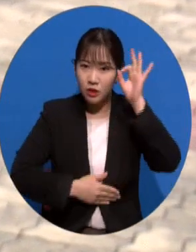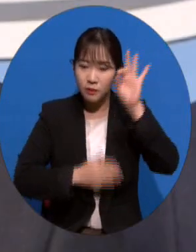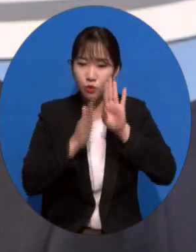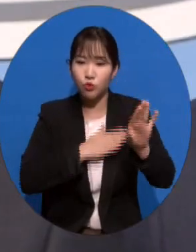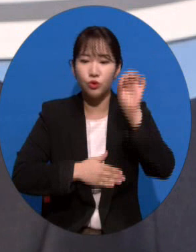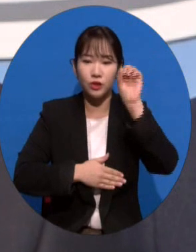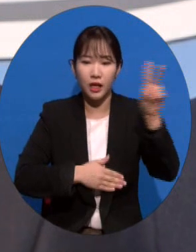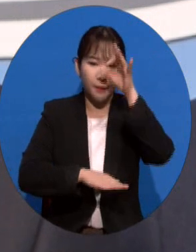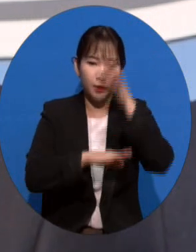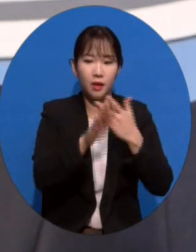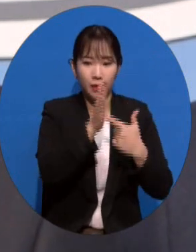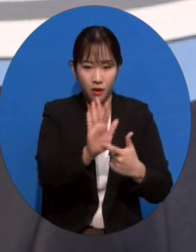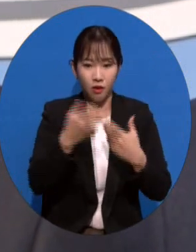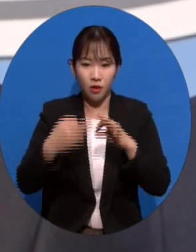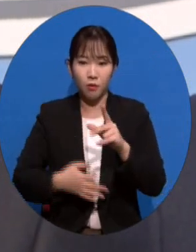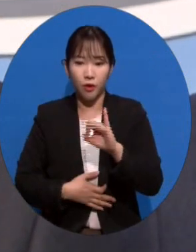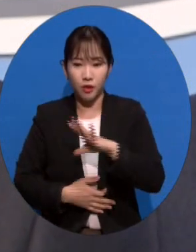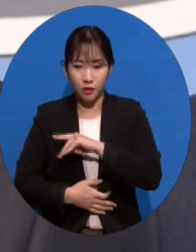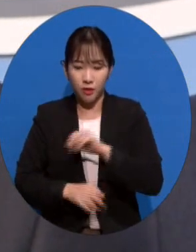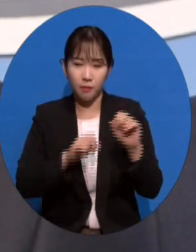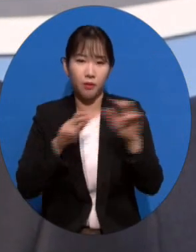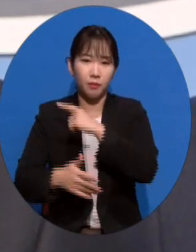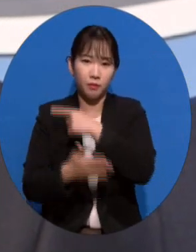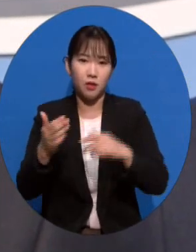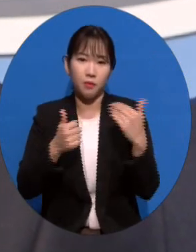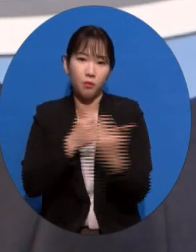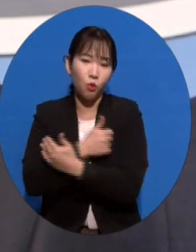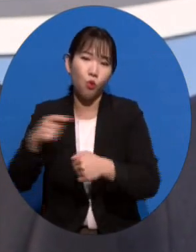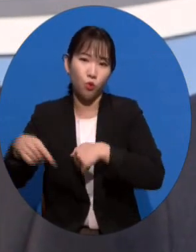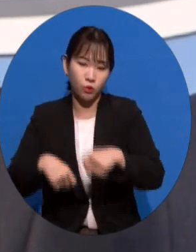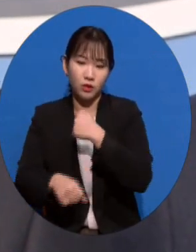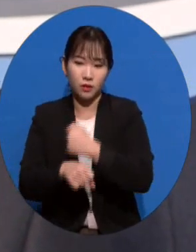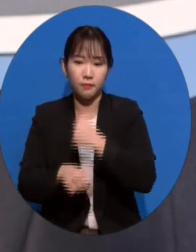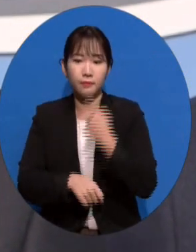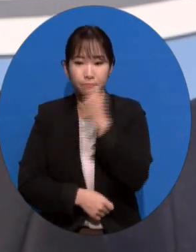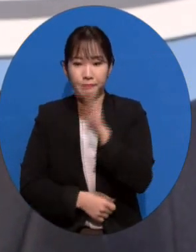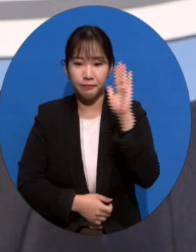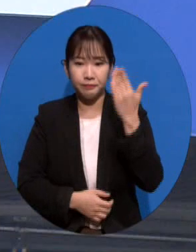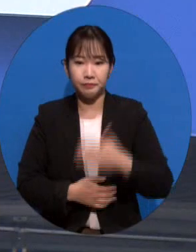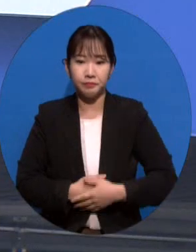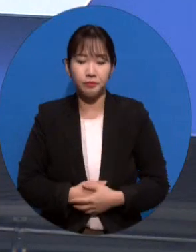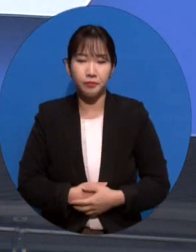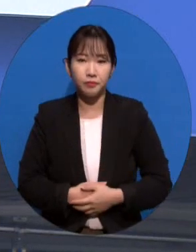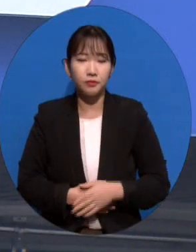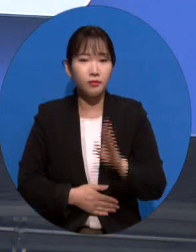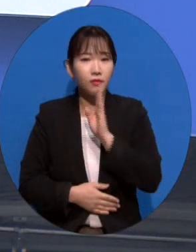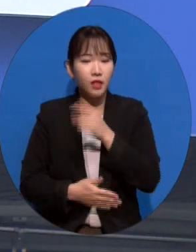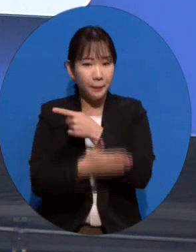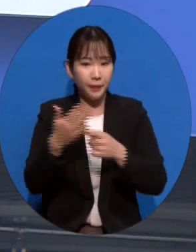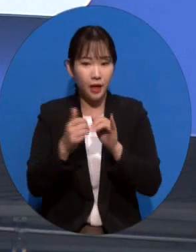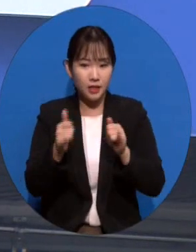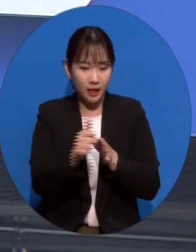지나서야 사과한 반면 김원희 의원은 즉각 피해자 보호 조치에 나섰던 것으로 확인됐습니다. 실제